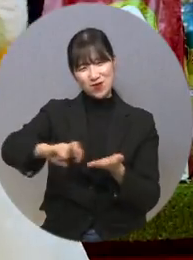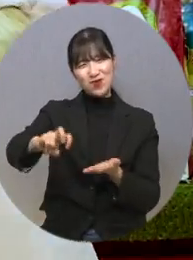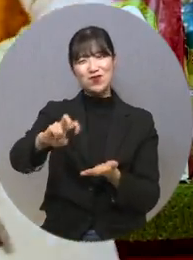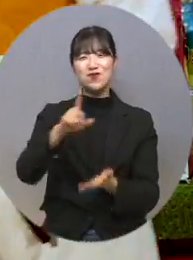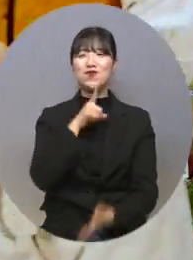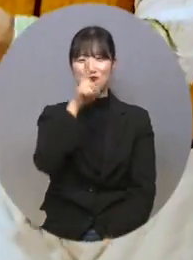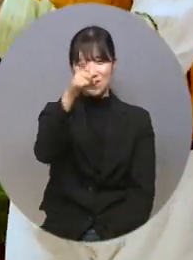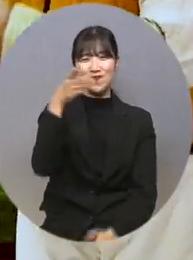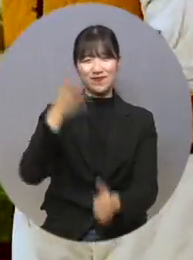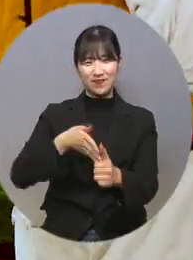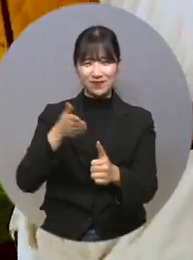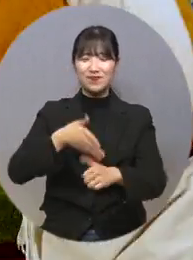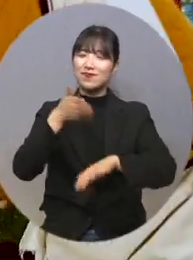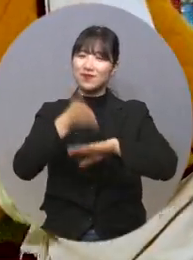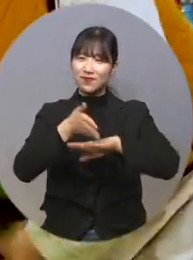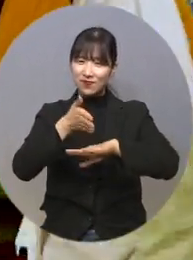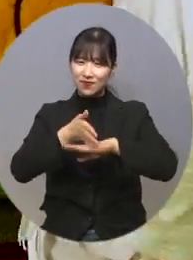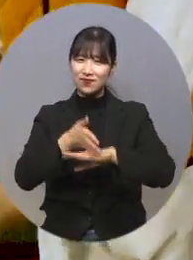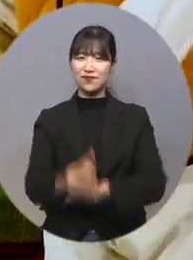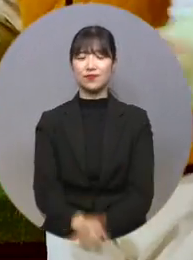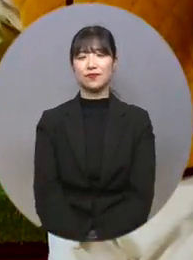바라겠습니다. 네 감사합니다.